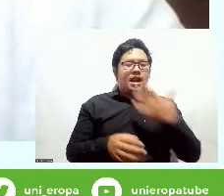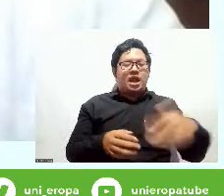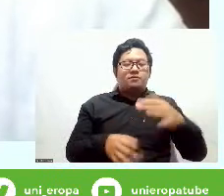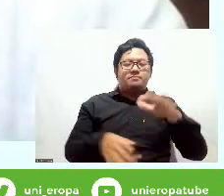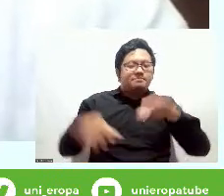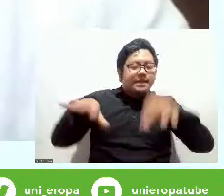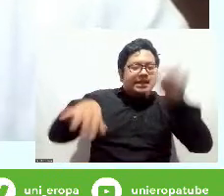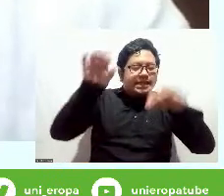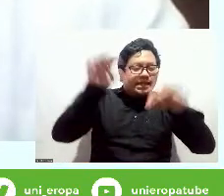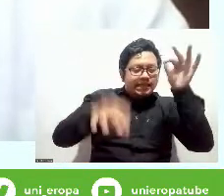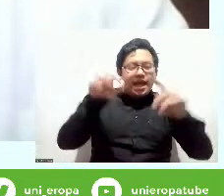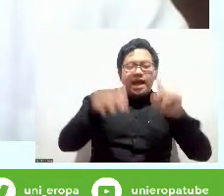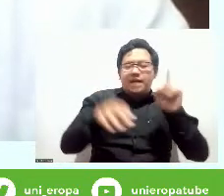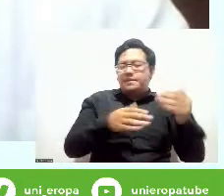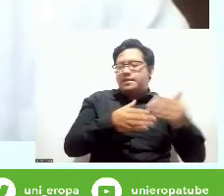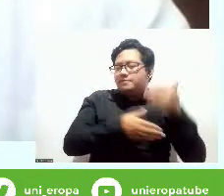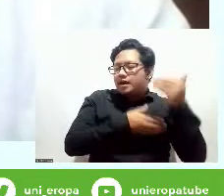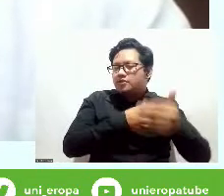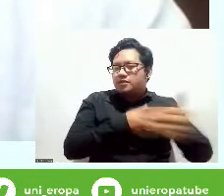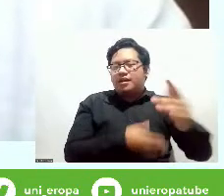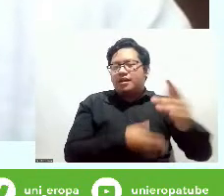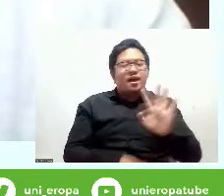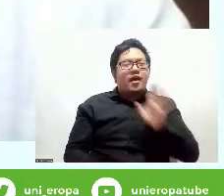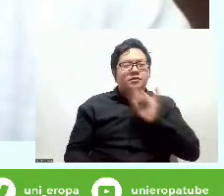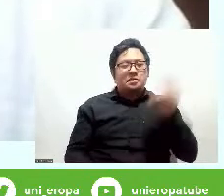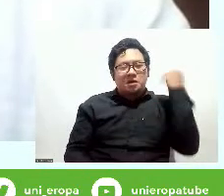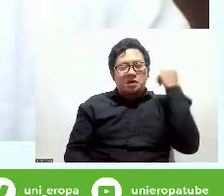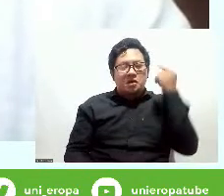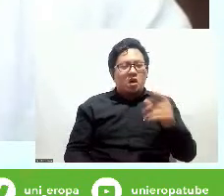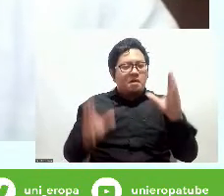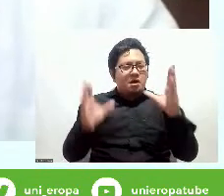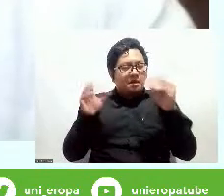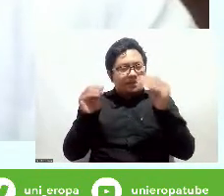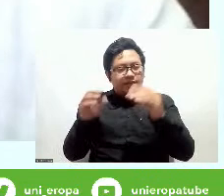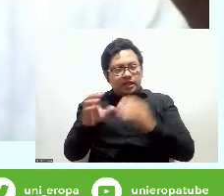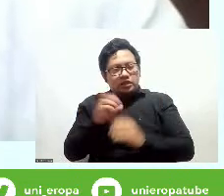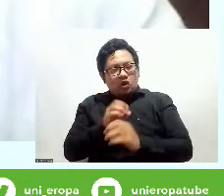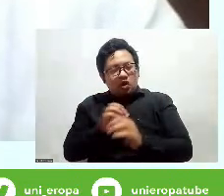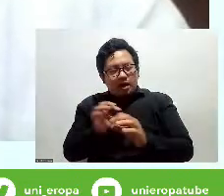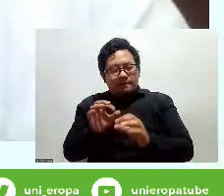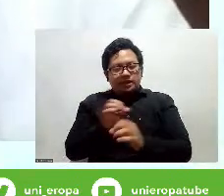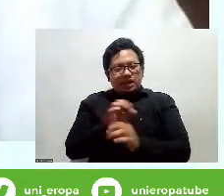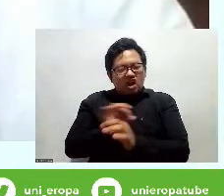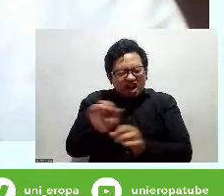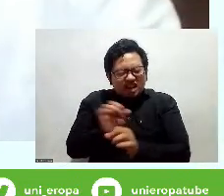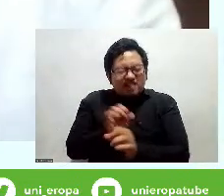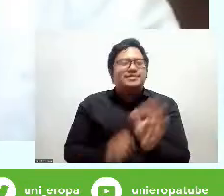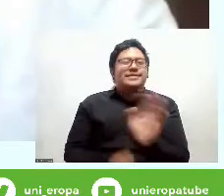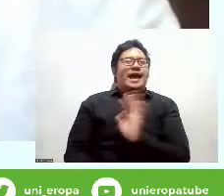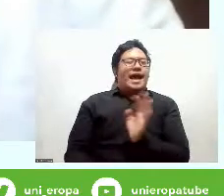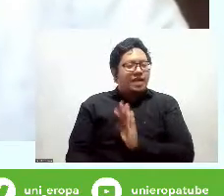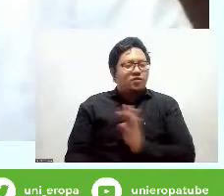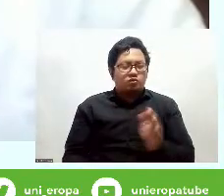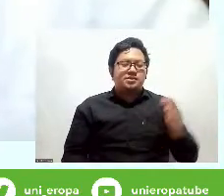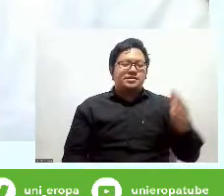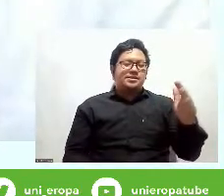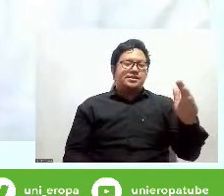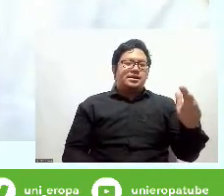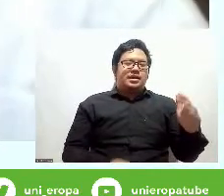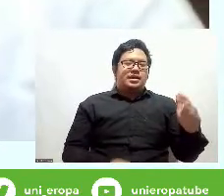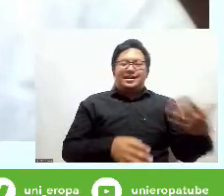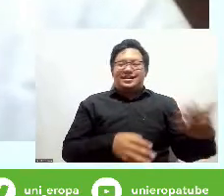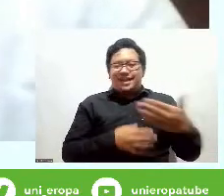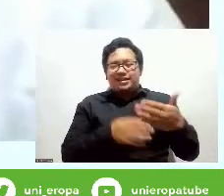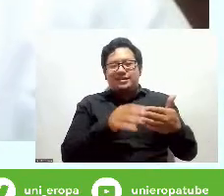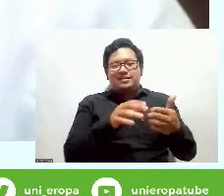berarti ya Berarti enggak kayak stadium kepiting telur jangan terus sirip ikan jangan Apalagi kira-kira mas yang